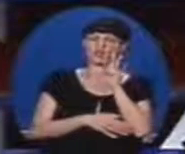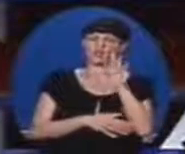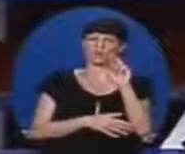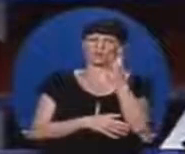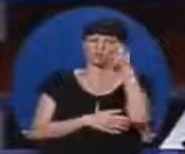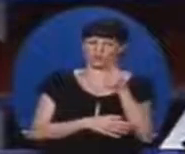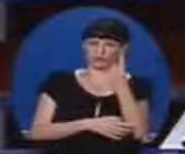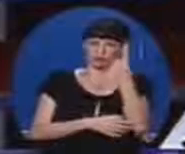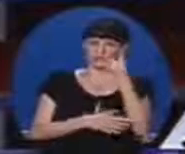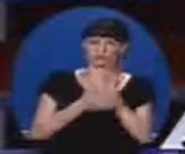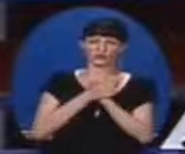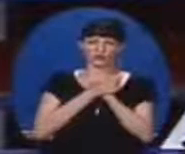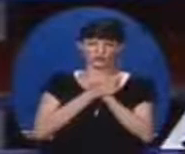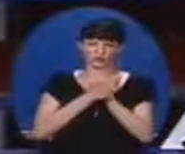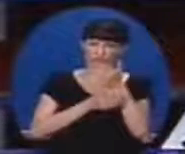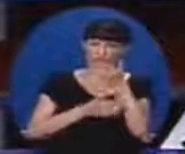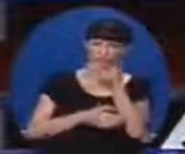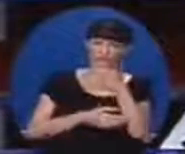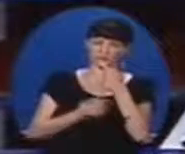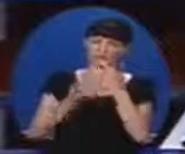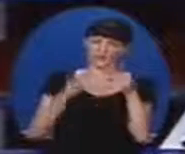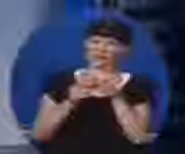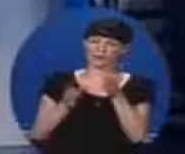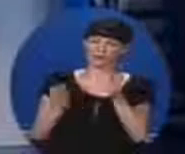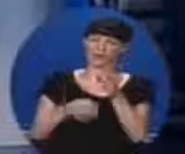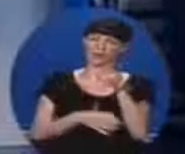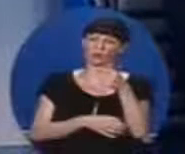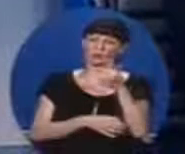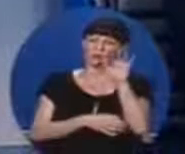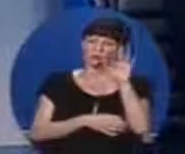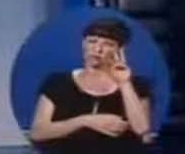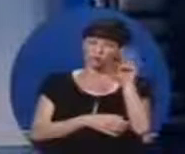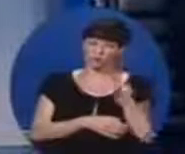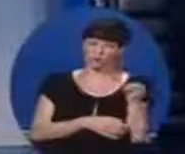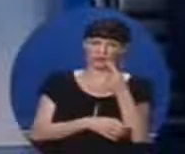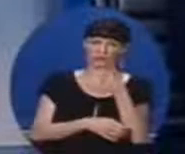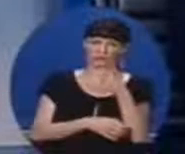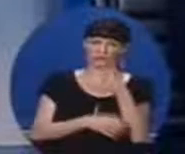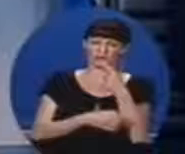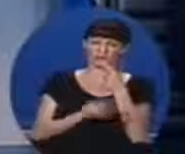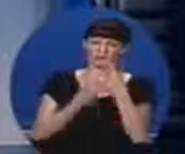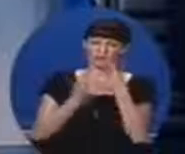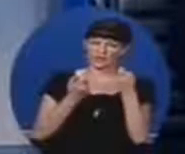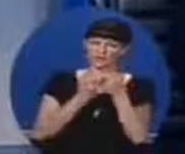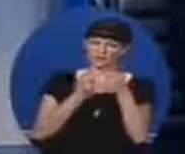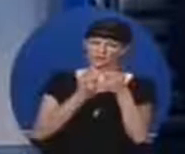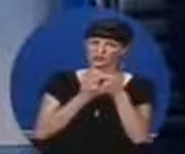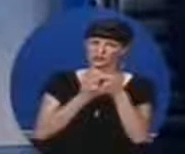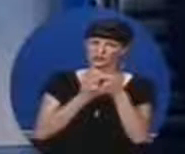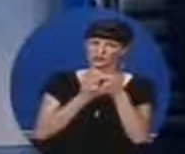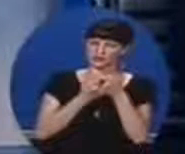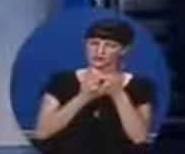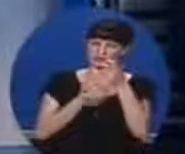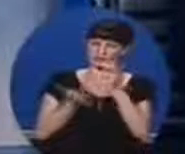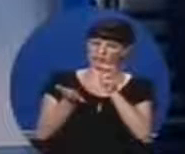חקירות ביחידה הארצית לחקירות הונאה במשטרה. שלום. בוא נתחיל מהחדשות האחרונות, הפרישה של גוטמן, הוא אומר שאין קשר. אתה רואה קשר